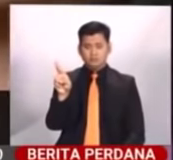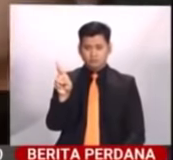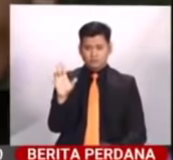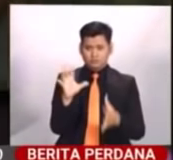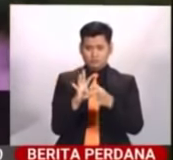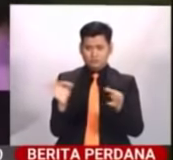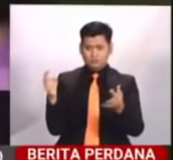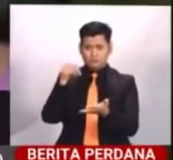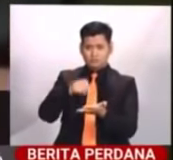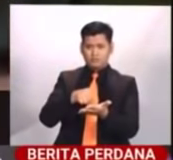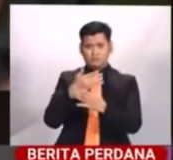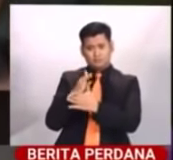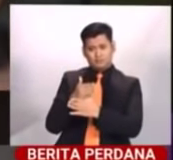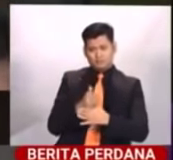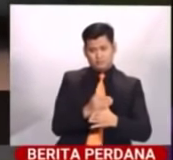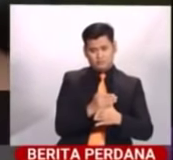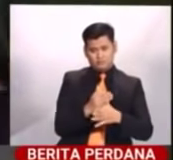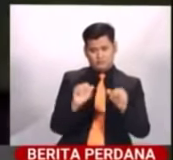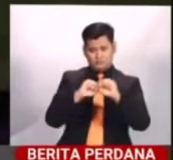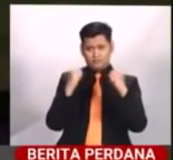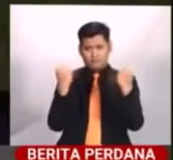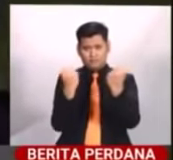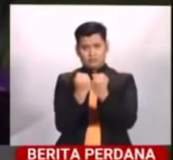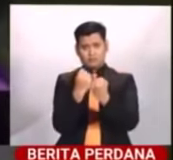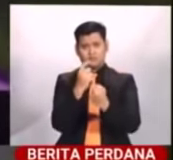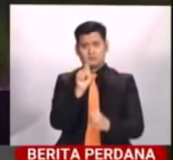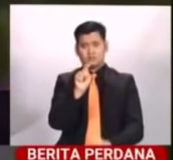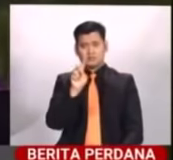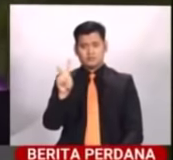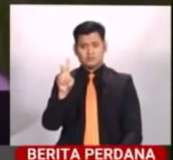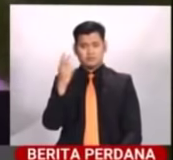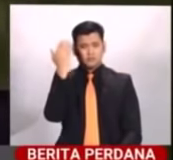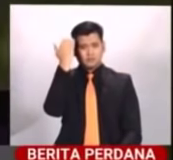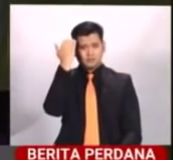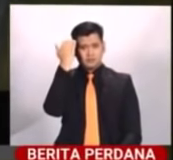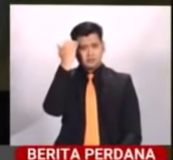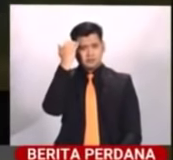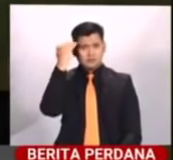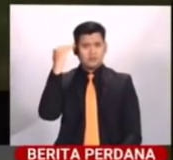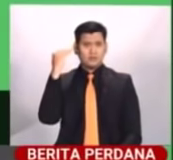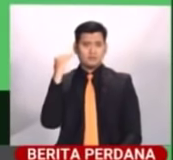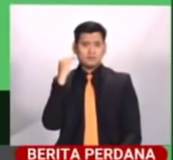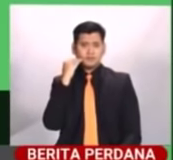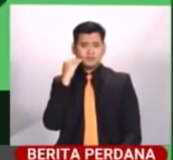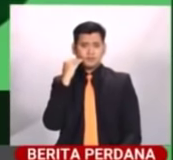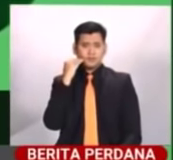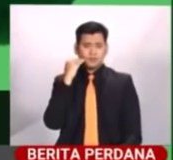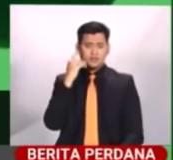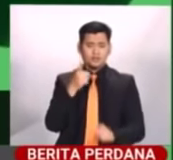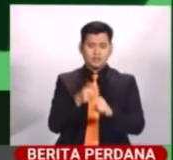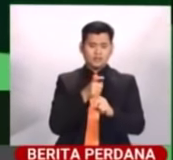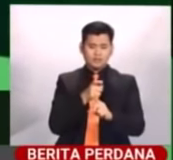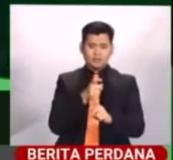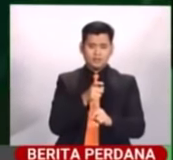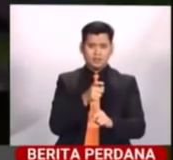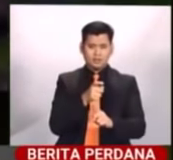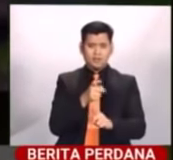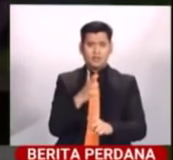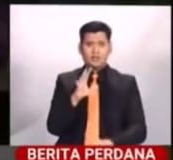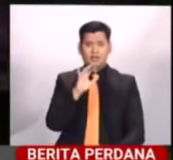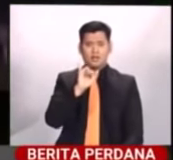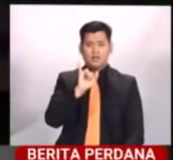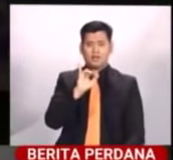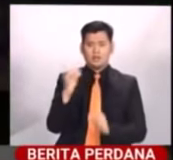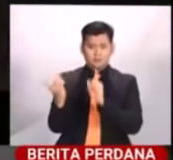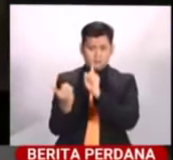Kisah tersebut dikongsi syarikat televisyen Korea Selatan Munhwa Broadcasting Corporation melalui klip dokumentari bertajuk I Met